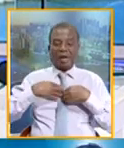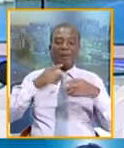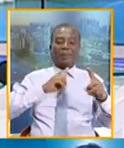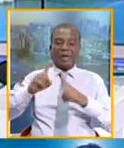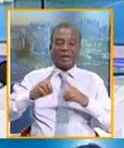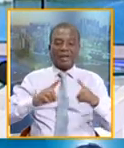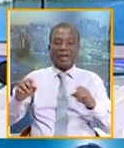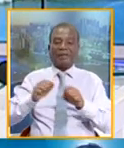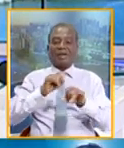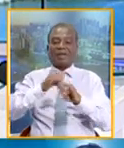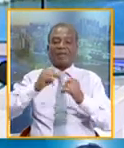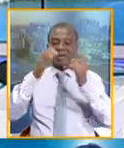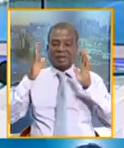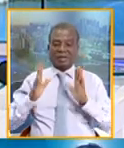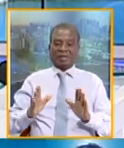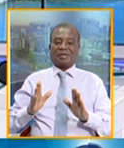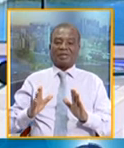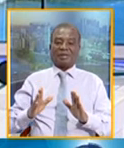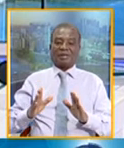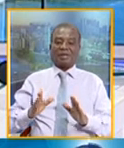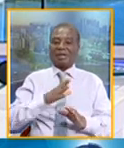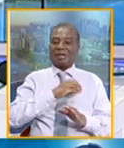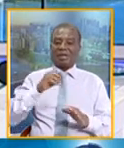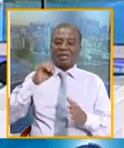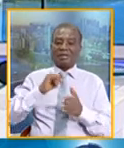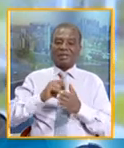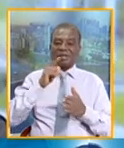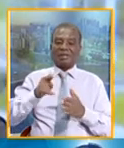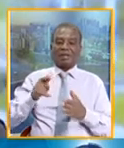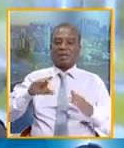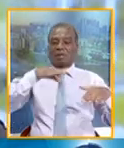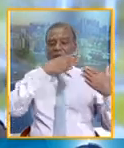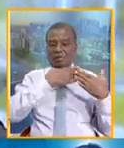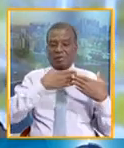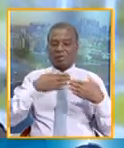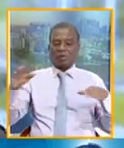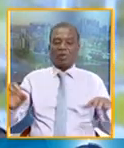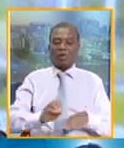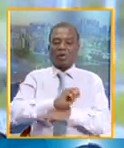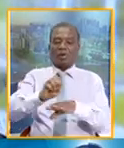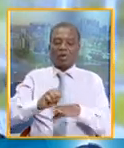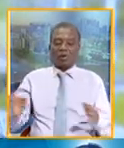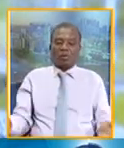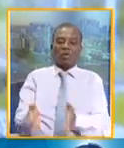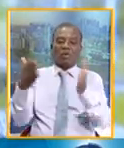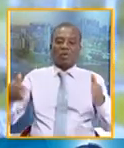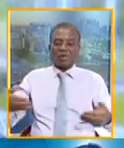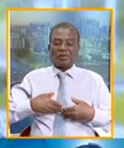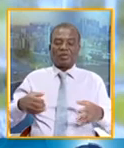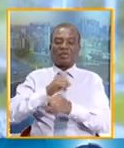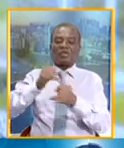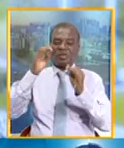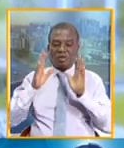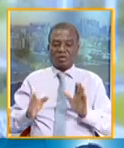lors du lancement des activités de la tribune dénommée le Meet and Greet. Le chef du gouvernement a encouragé les jeunes entrepreneurs à redoubler d'efforts